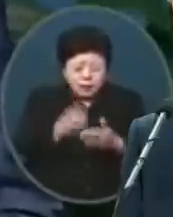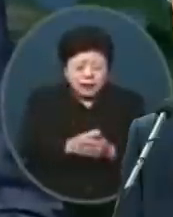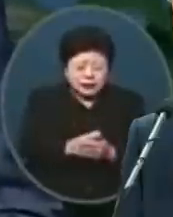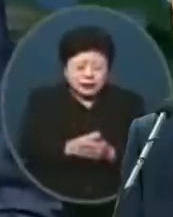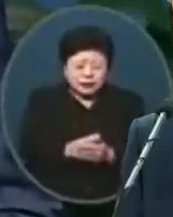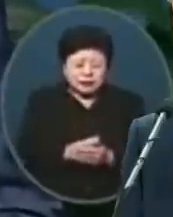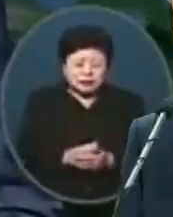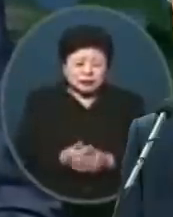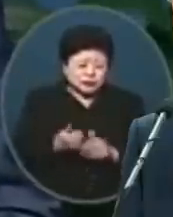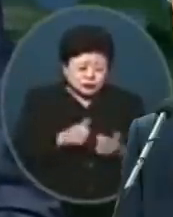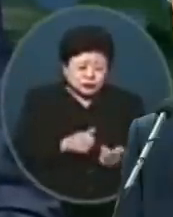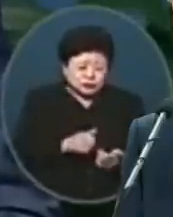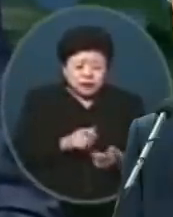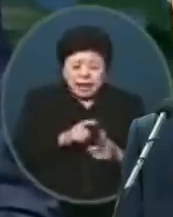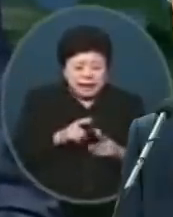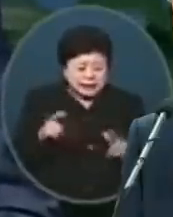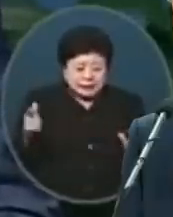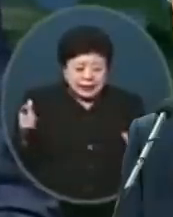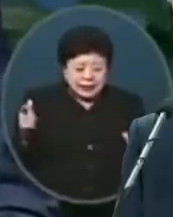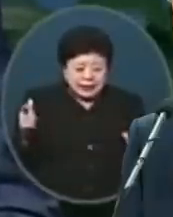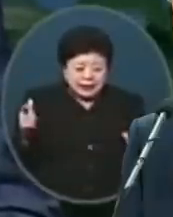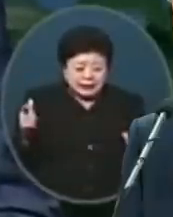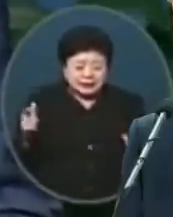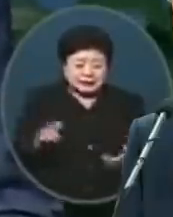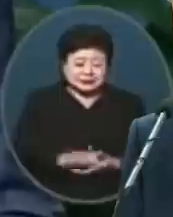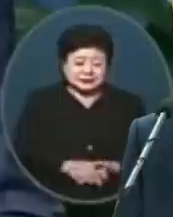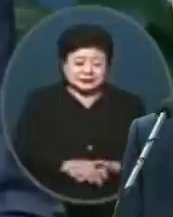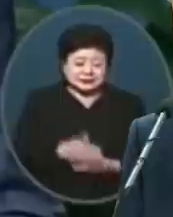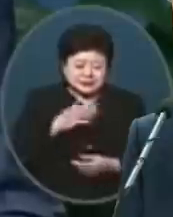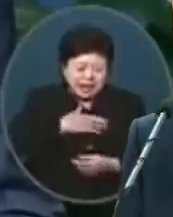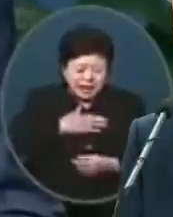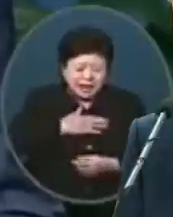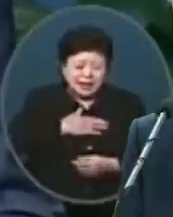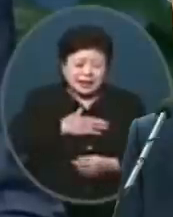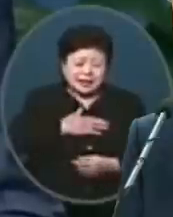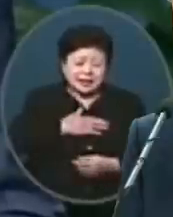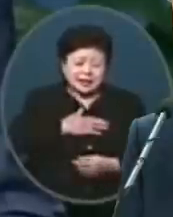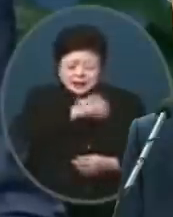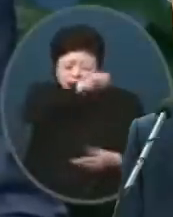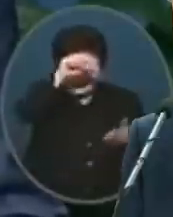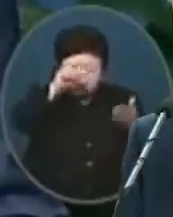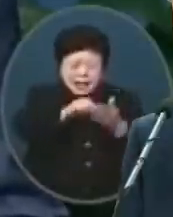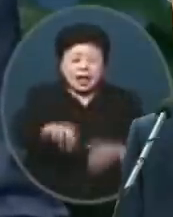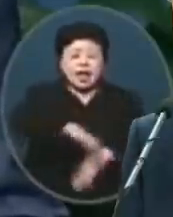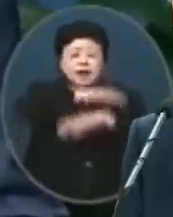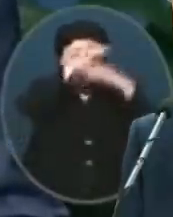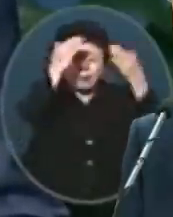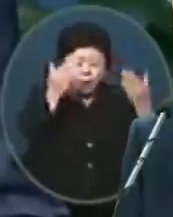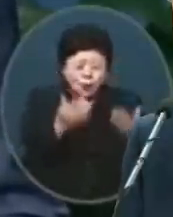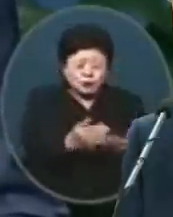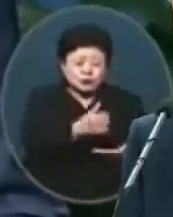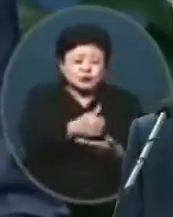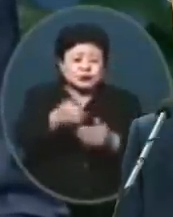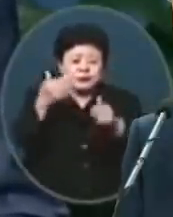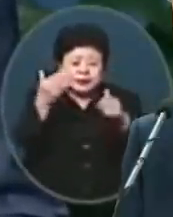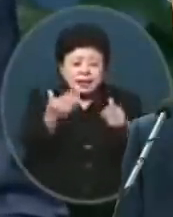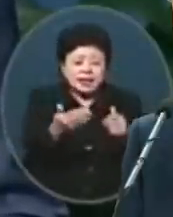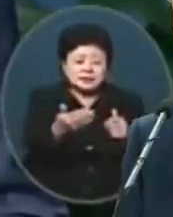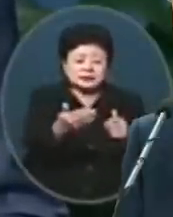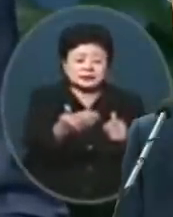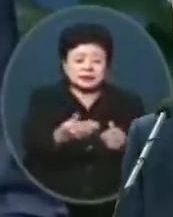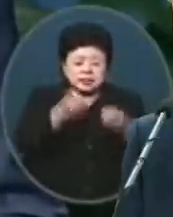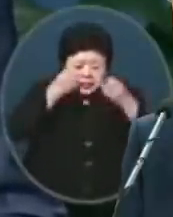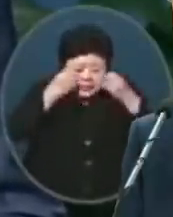구주가 되었다 그런 정도가 아닌 것입니다. 나의 인생 전체를 주님이